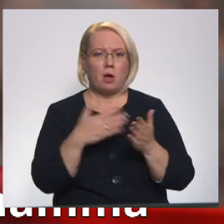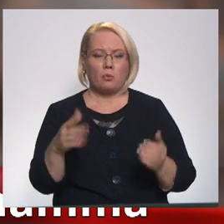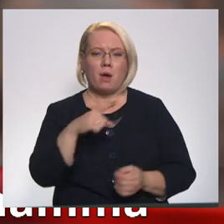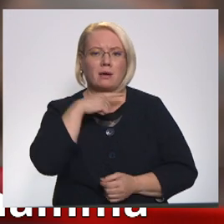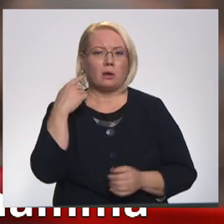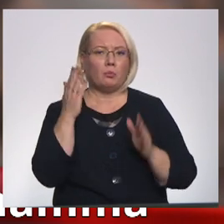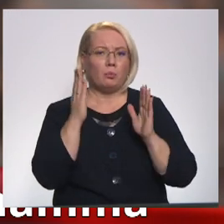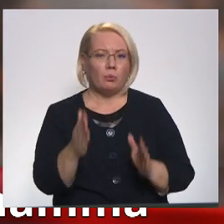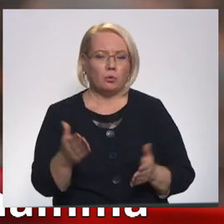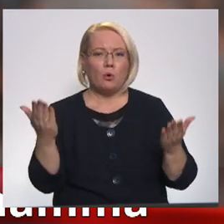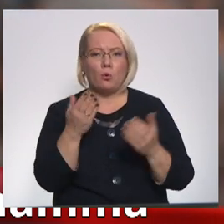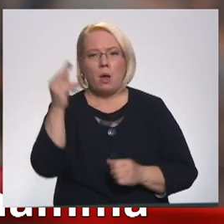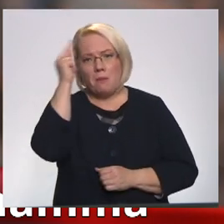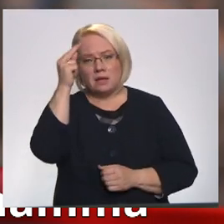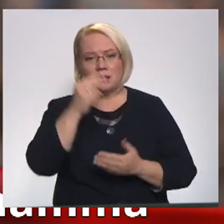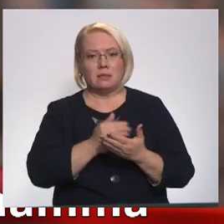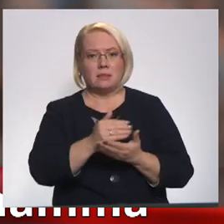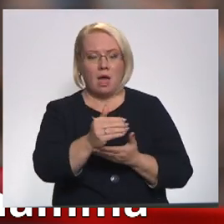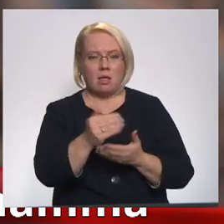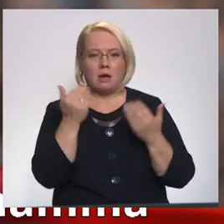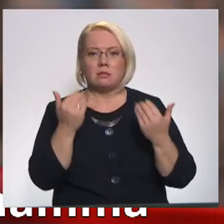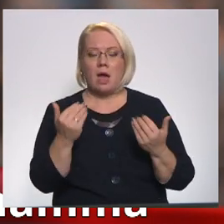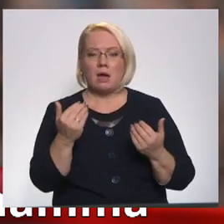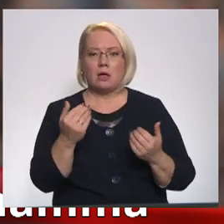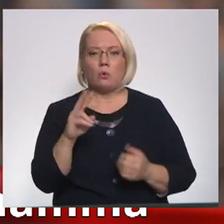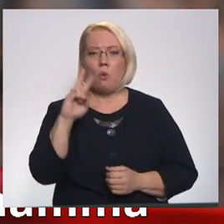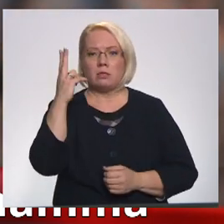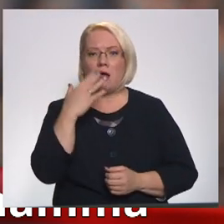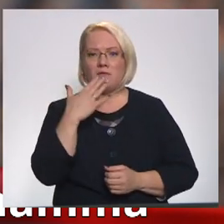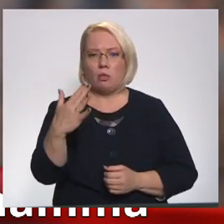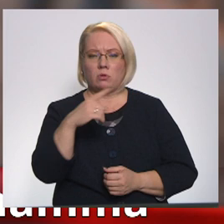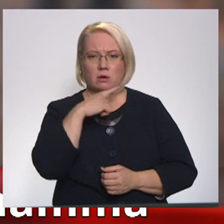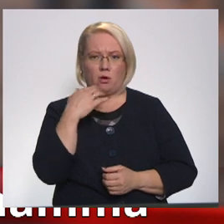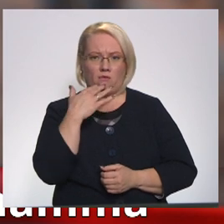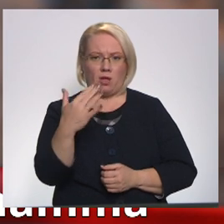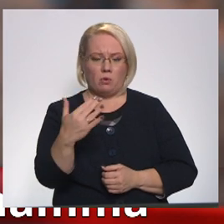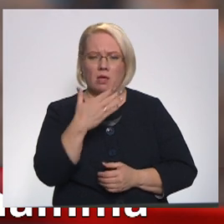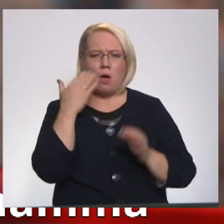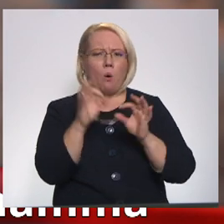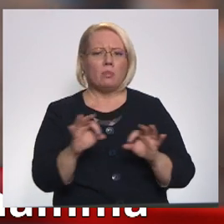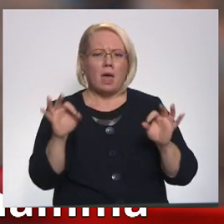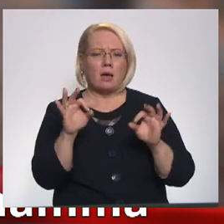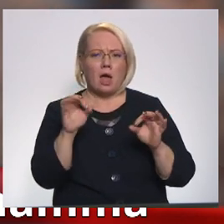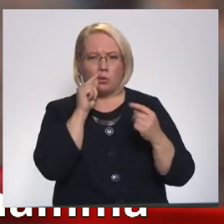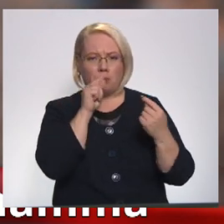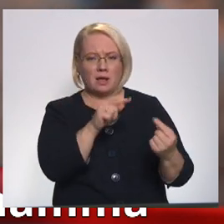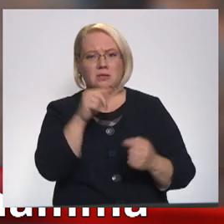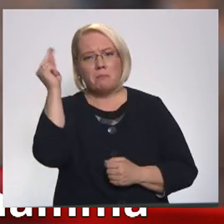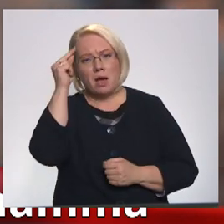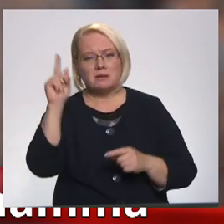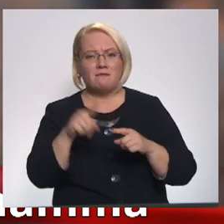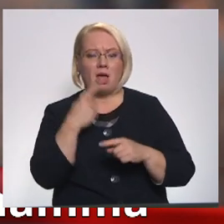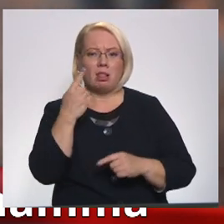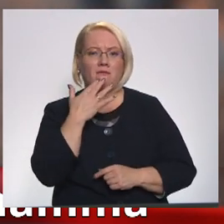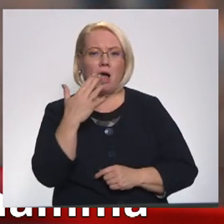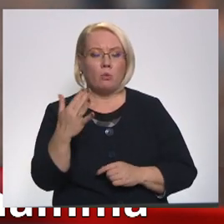vēlētos kļūt un ko mācīties tālāk. Tagad vienīgā otrā valoda ir krievu valoda. Nav nekāda pretenzija apgūt vēl kādu valodu,